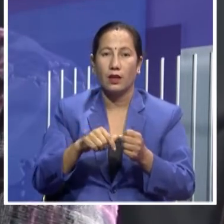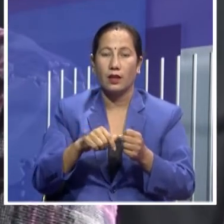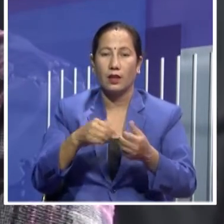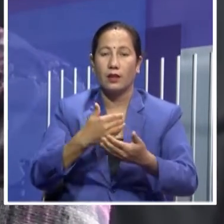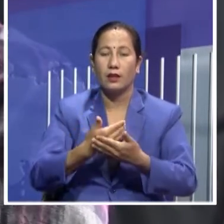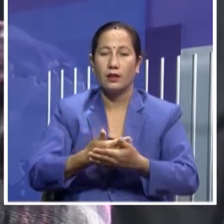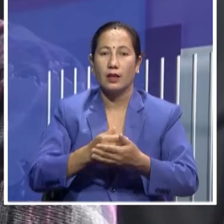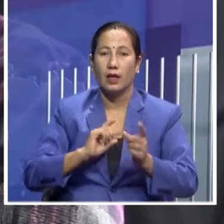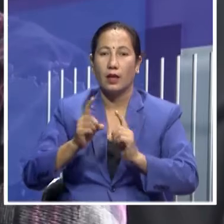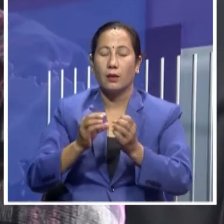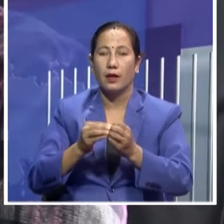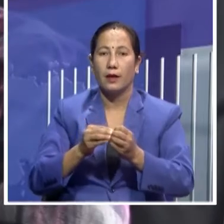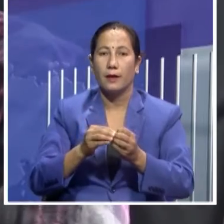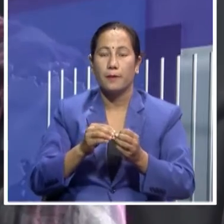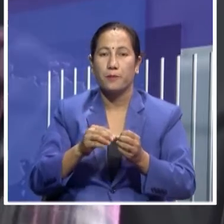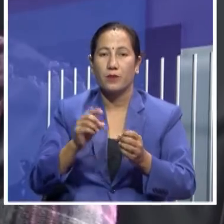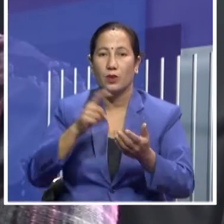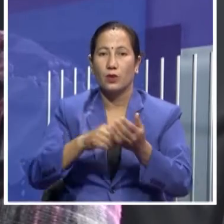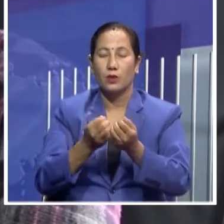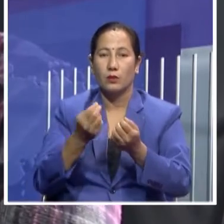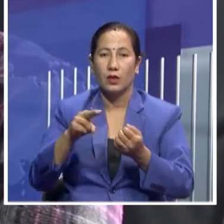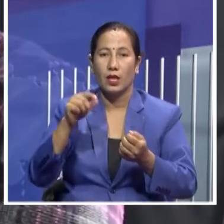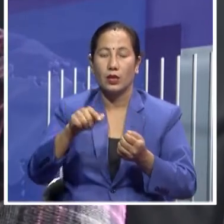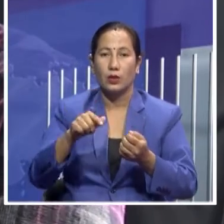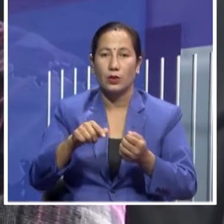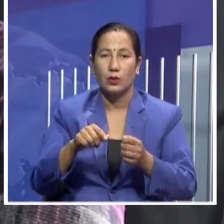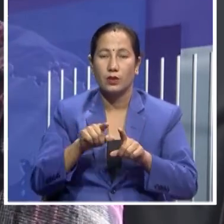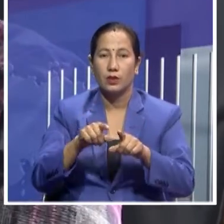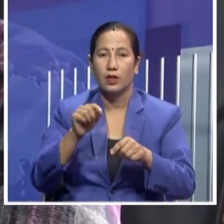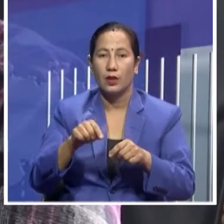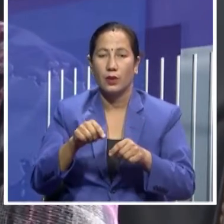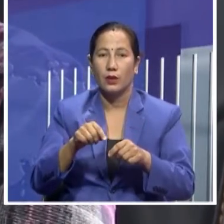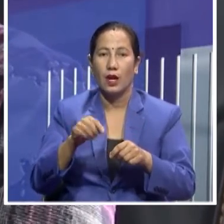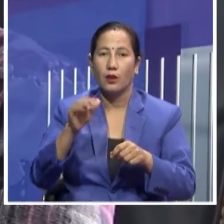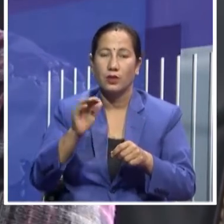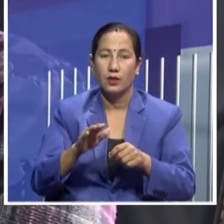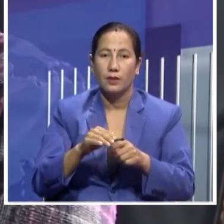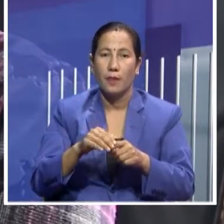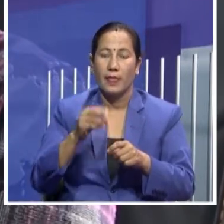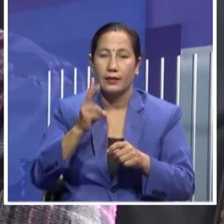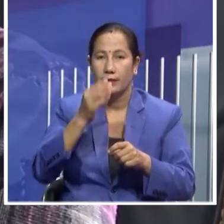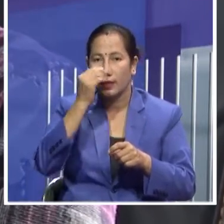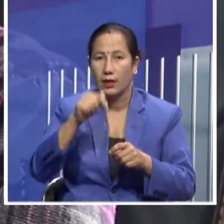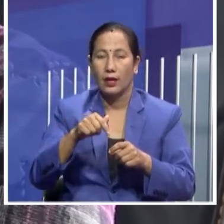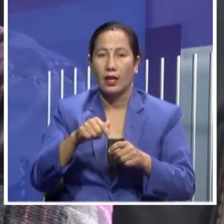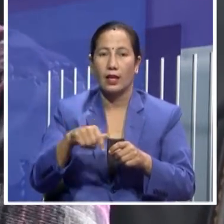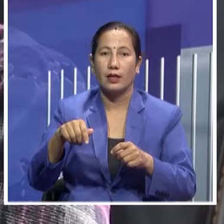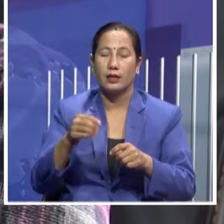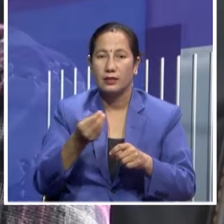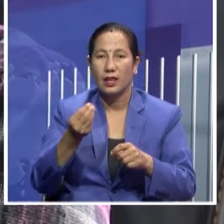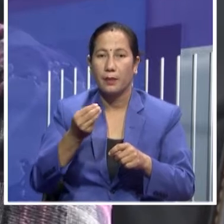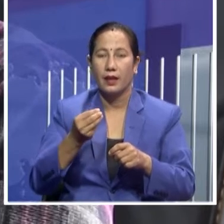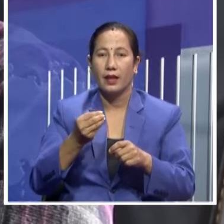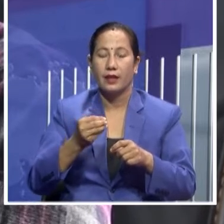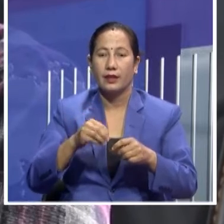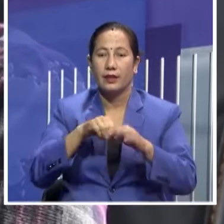सिद्धार्थ राजमार्ग विस्तारको काम सुरु हुने भए हुनाले त्यो सँगै चाहिँ यो प्याकेजमै आउँछ। त्यस कारण अहिले हामीले चाहिँ सामान्य